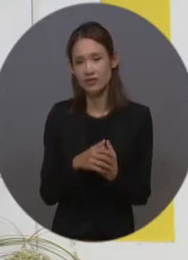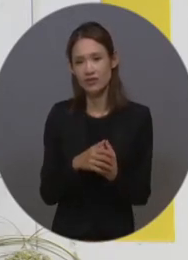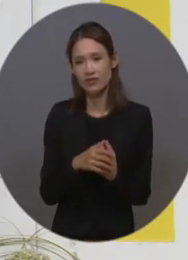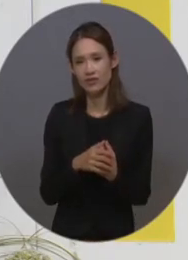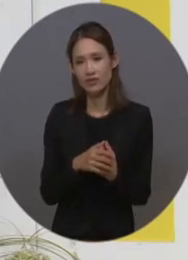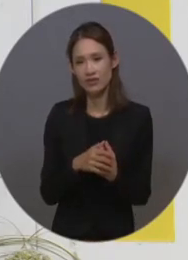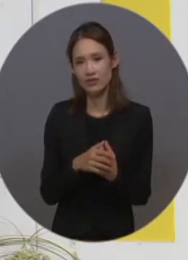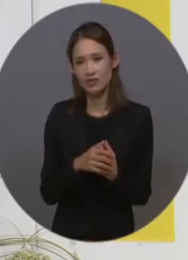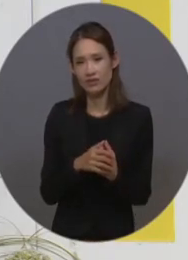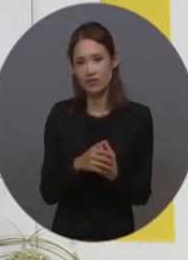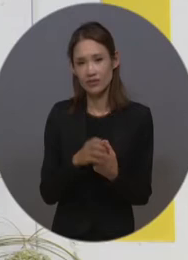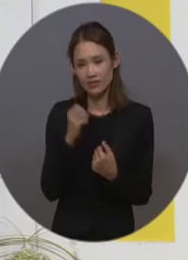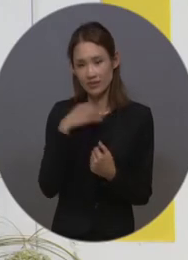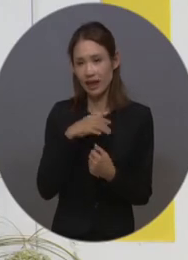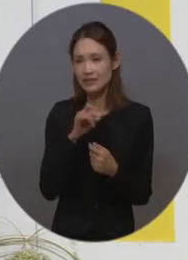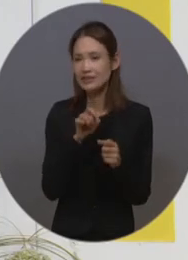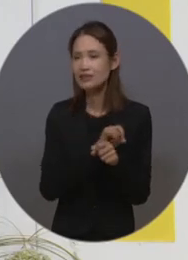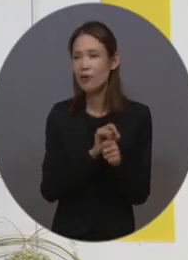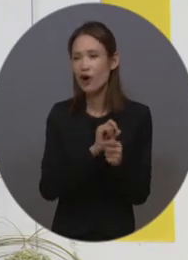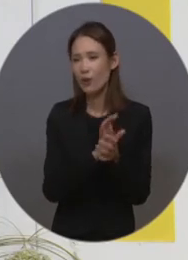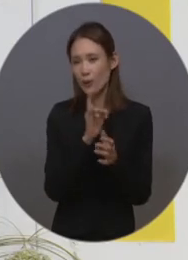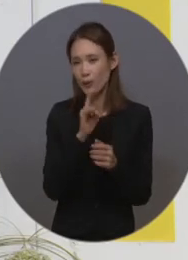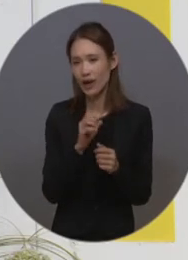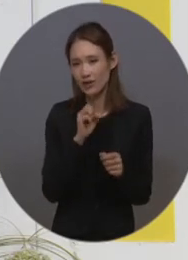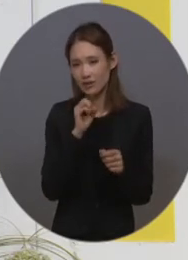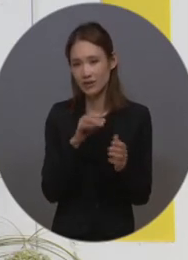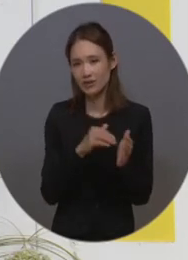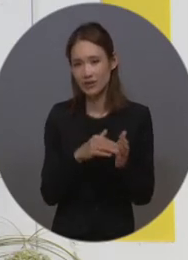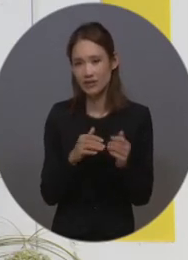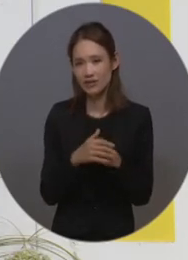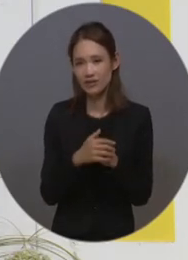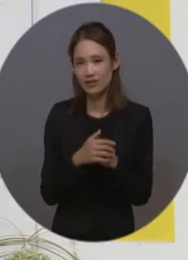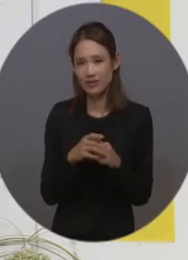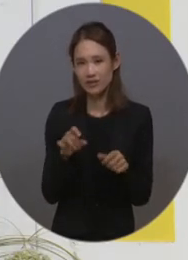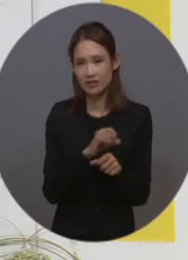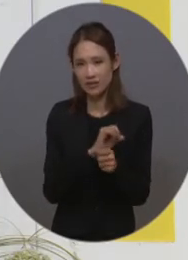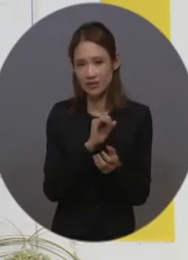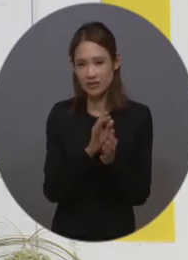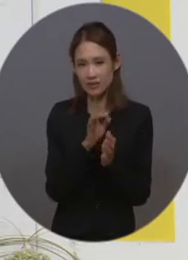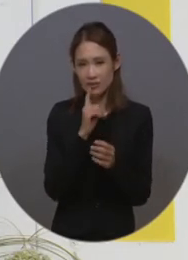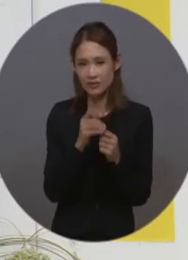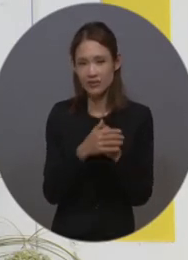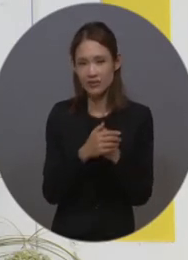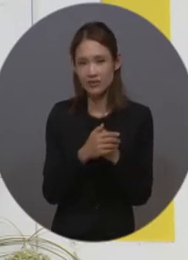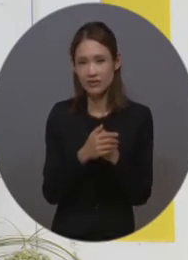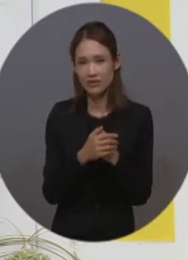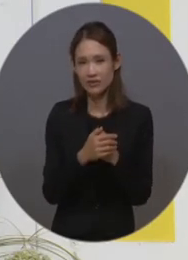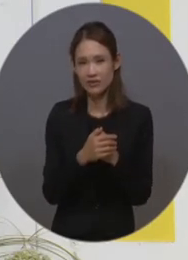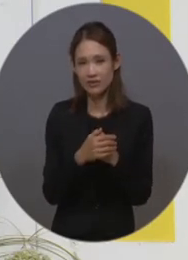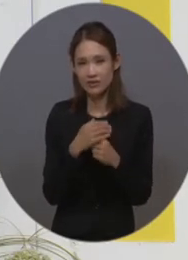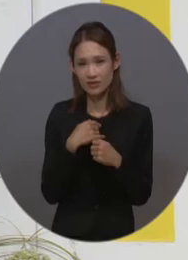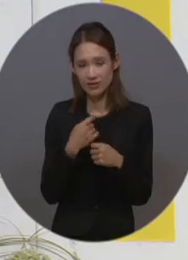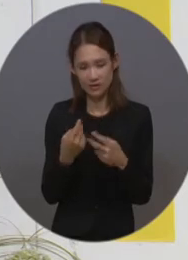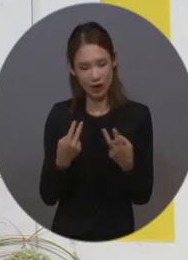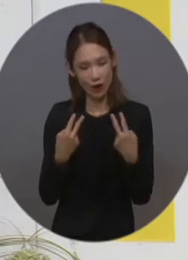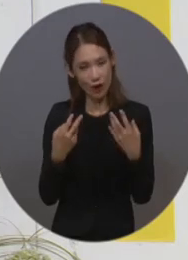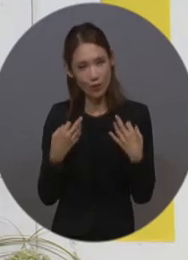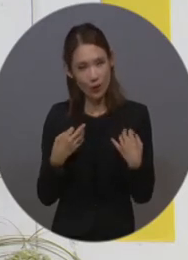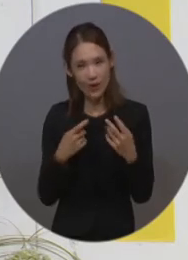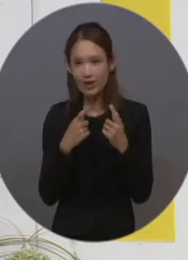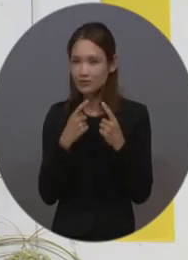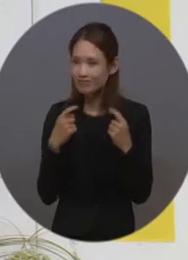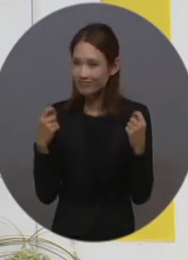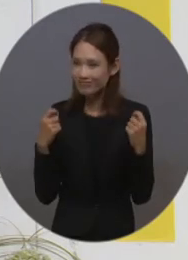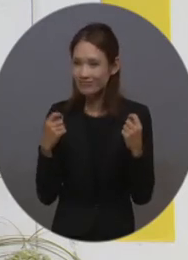a special flower. 그랬더니 이렇게 보더니 특별한 꽃이라고 네. 이렇게 얘기를 하니까 저를 보면서 이렇게 웃어요, 싱긋.